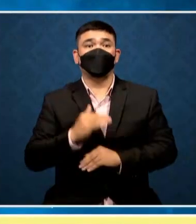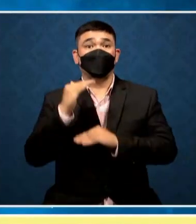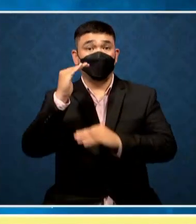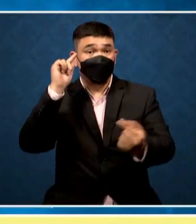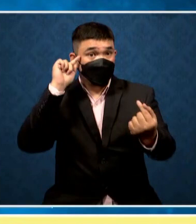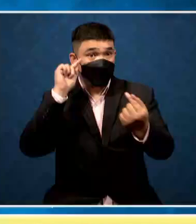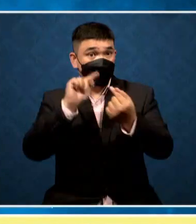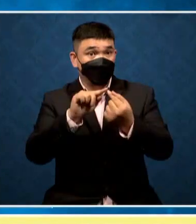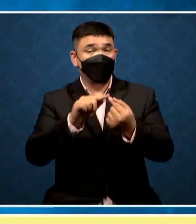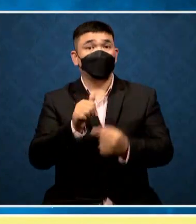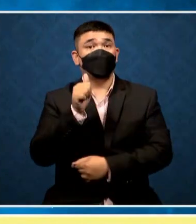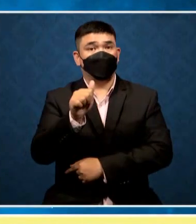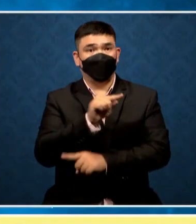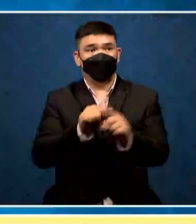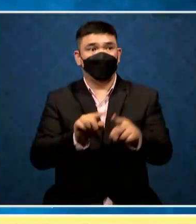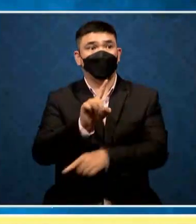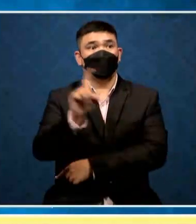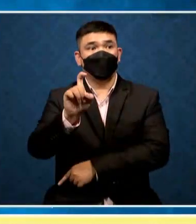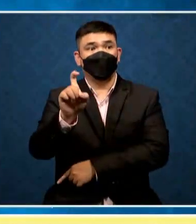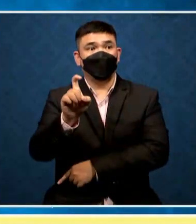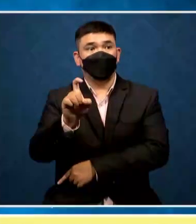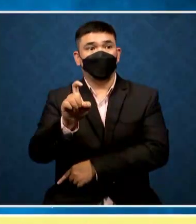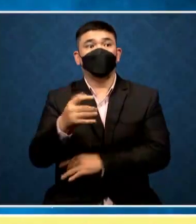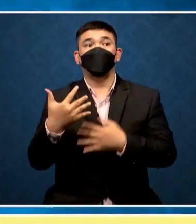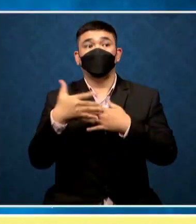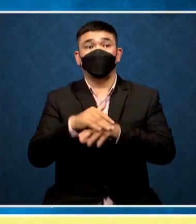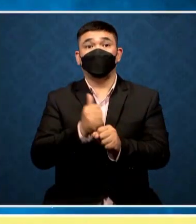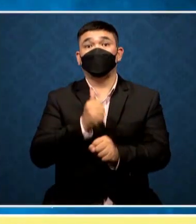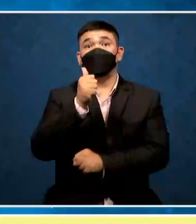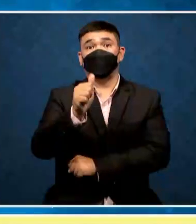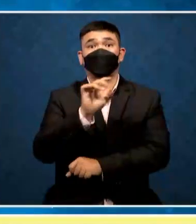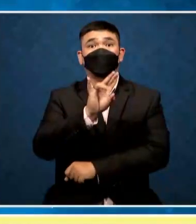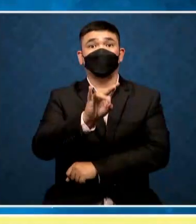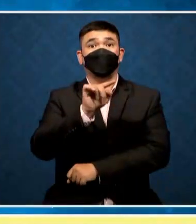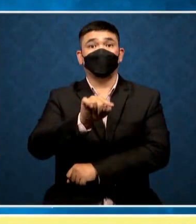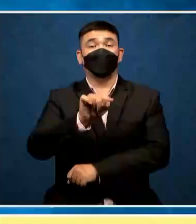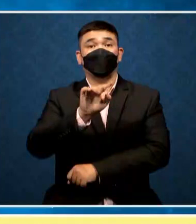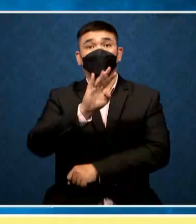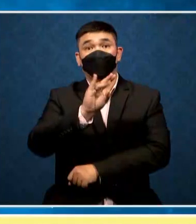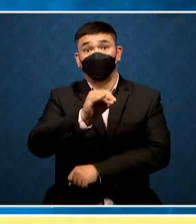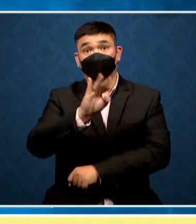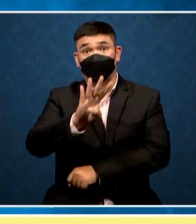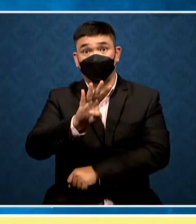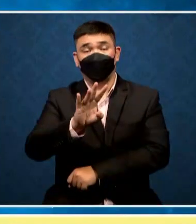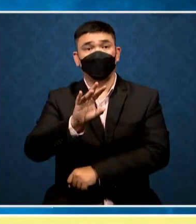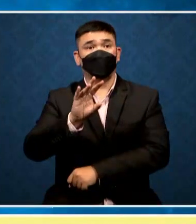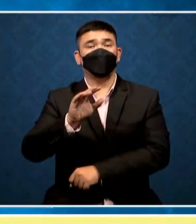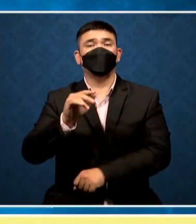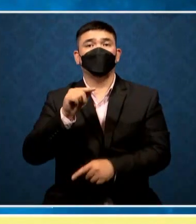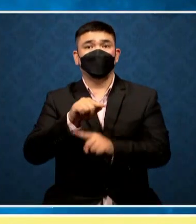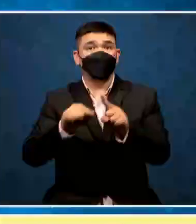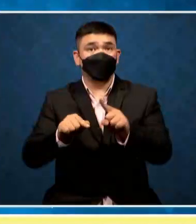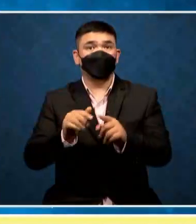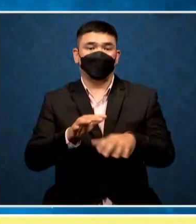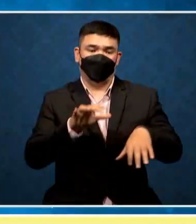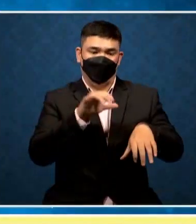ตัวชีวัไ้ที่ 100% เราดำเินการได้ 74.87%กำหนดให้มี